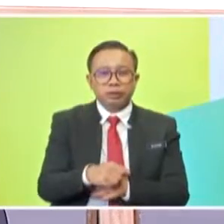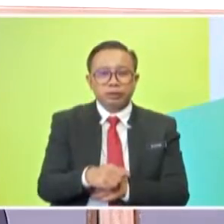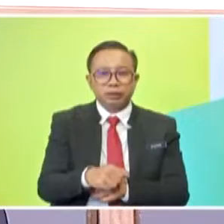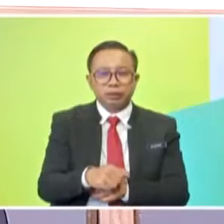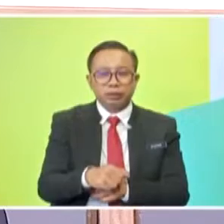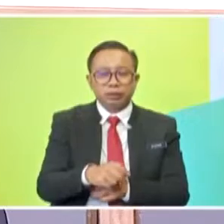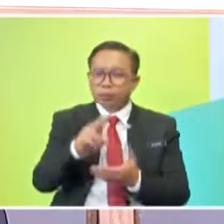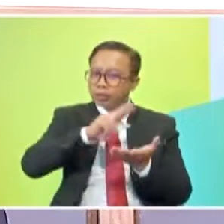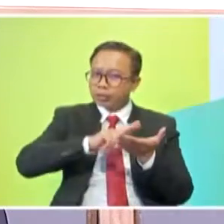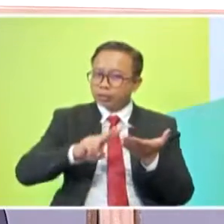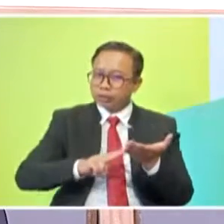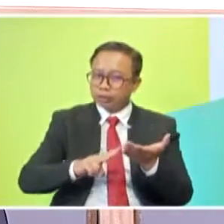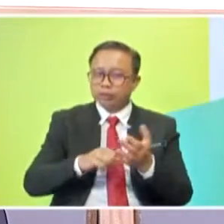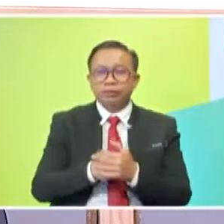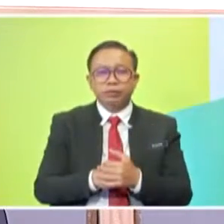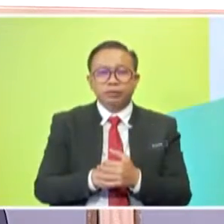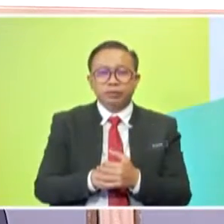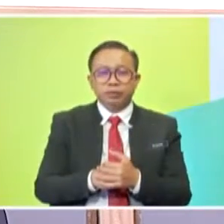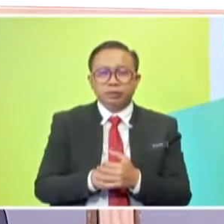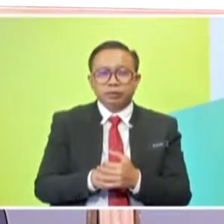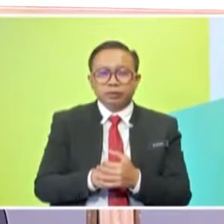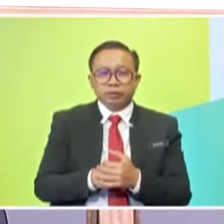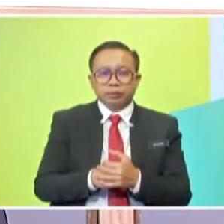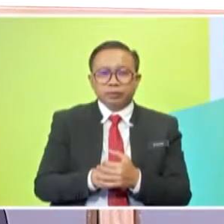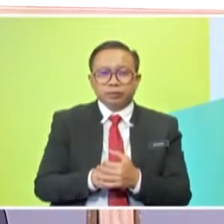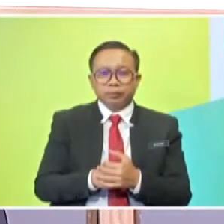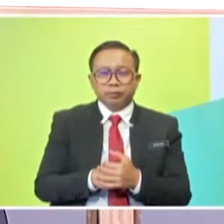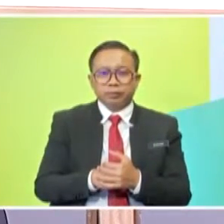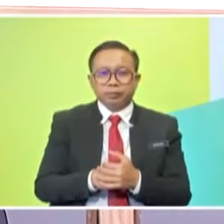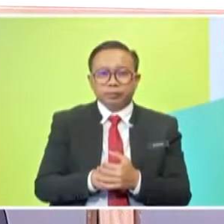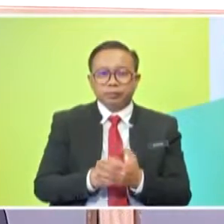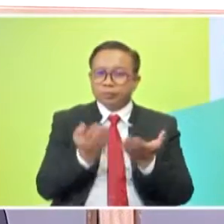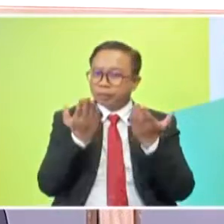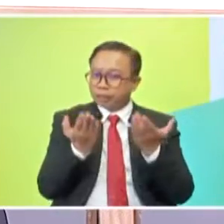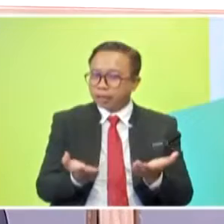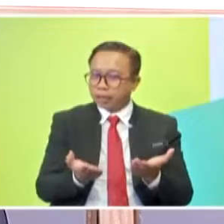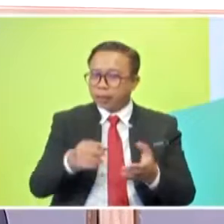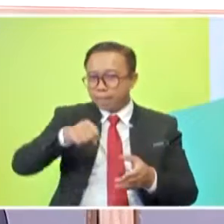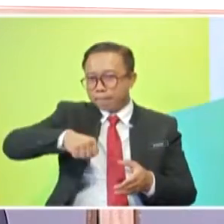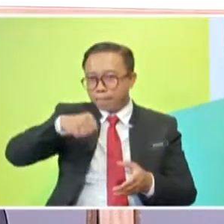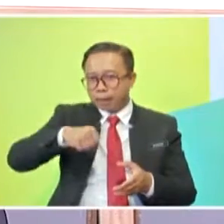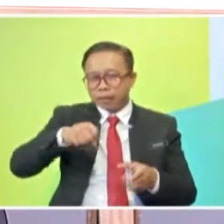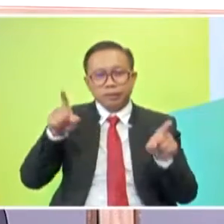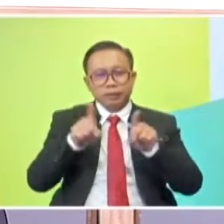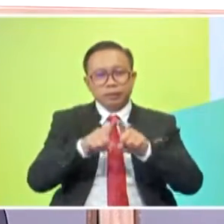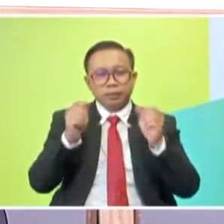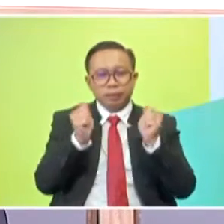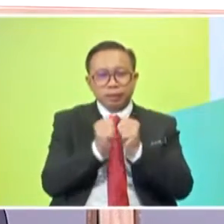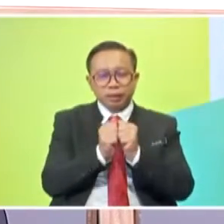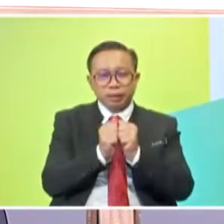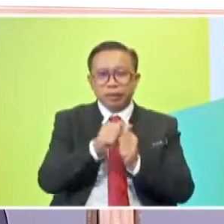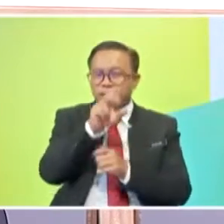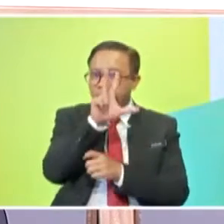cuma minta Pacitan Ih kalau Mira pacekan jawabannya ialah brainly bebek bersamaan